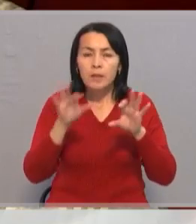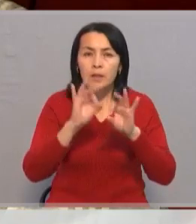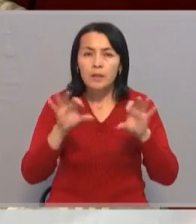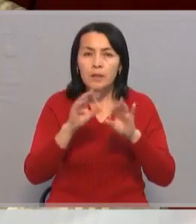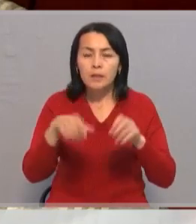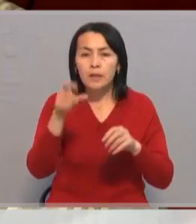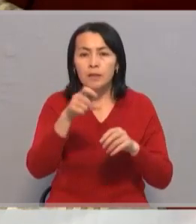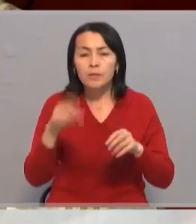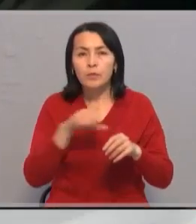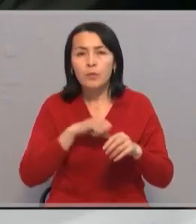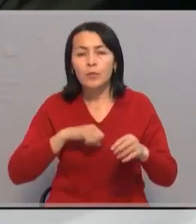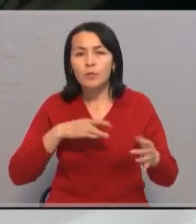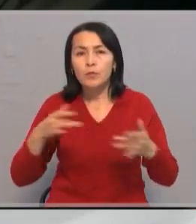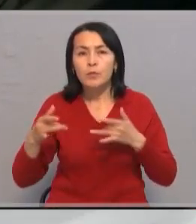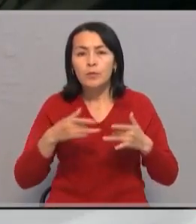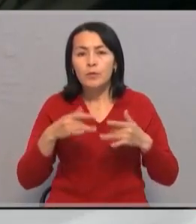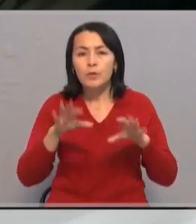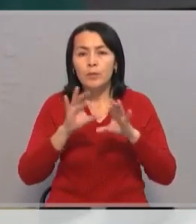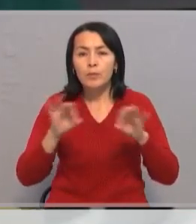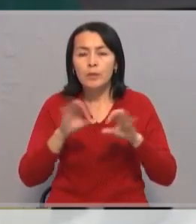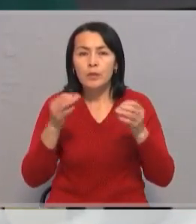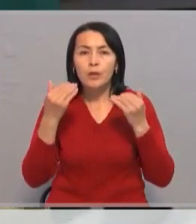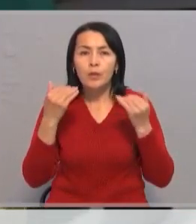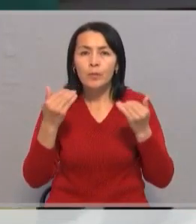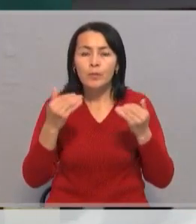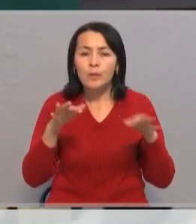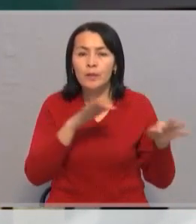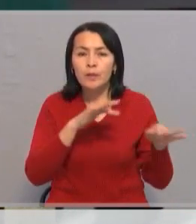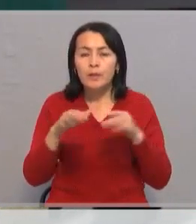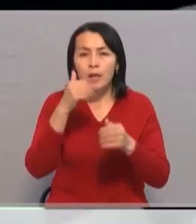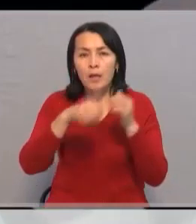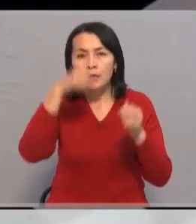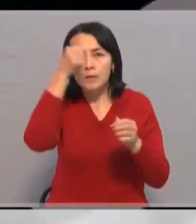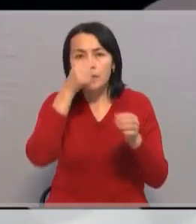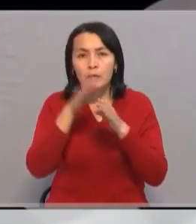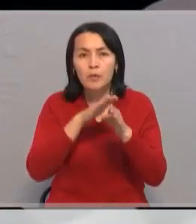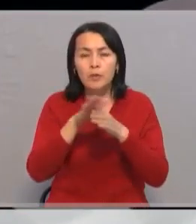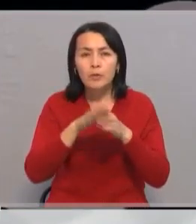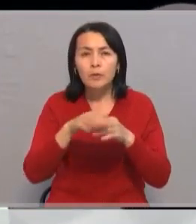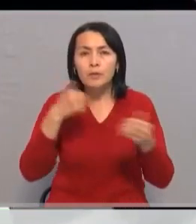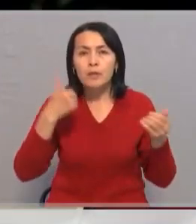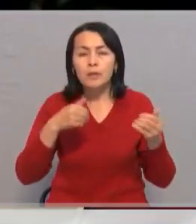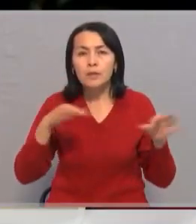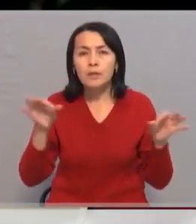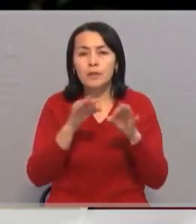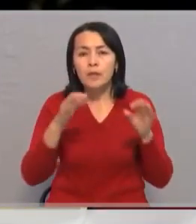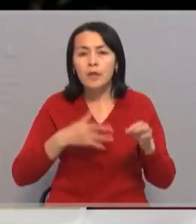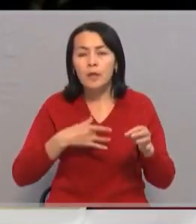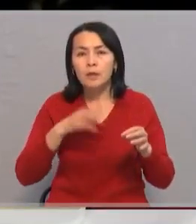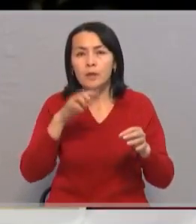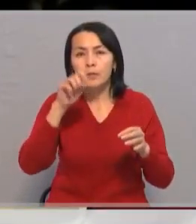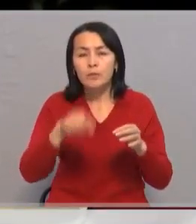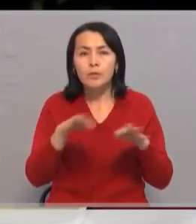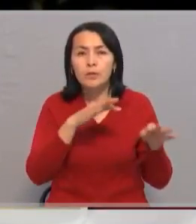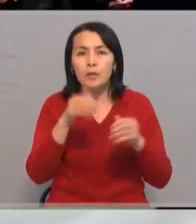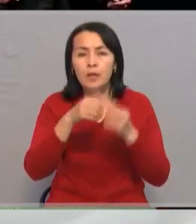nasihattap, jurşılıkka öz önerlerin baş etti. Мындай рухани шаралар жыл сайын өткізіліп келеді. Ал айтыскер ақын Біржан Байтуып осындай